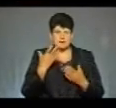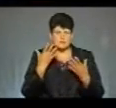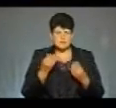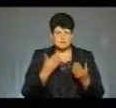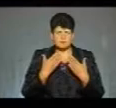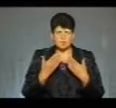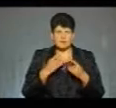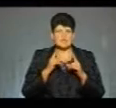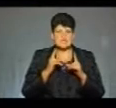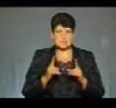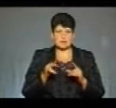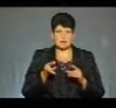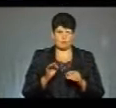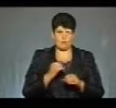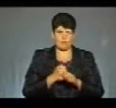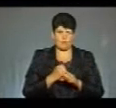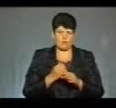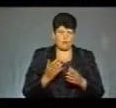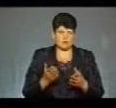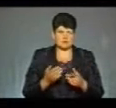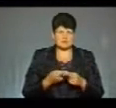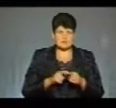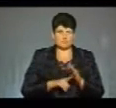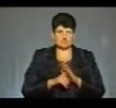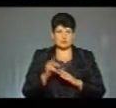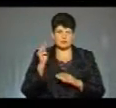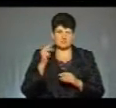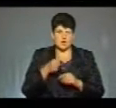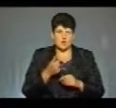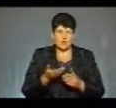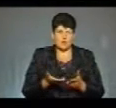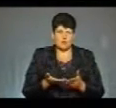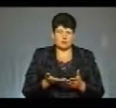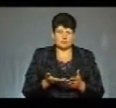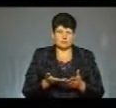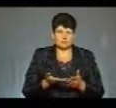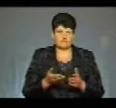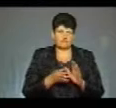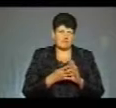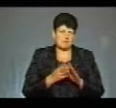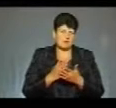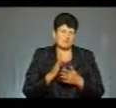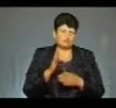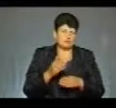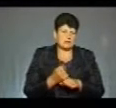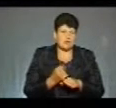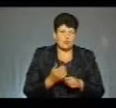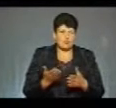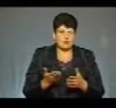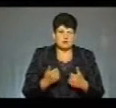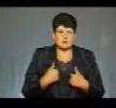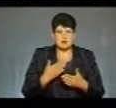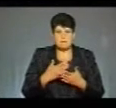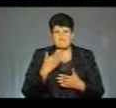спілкувалися тільки по роботі, адже це початок навчального року, біля 9-ї мав бути на роботі.